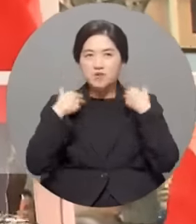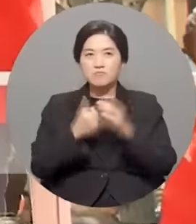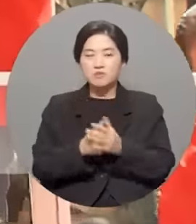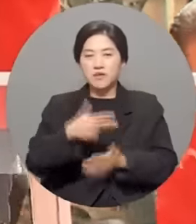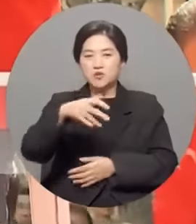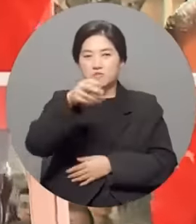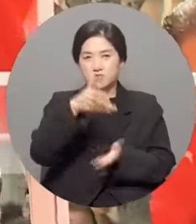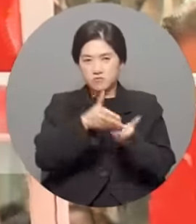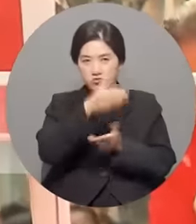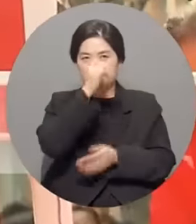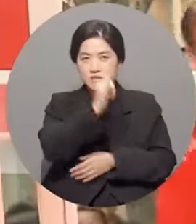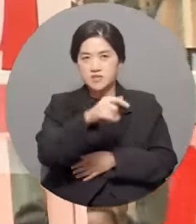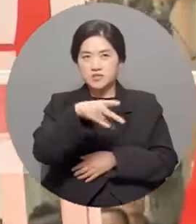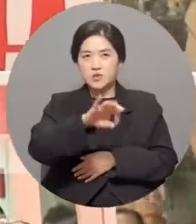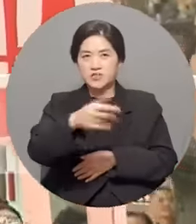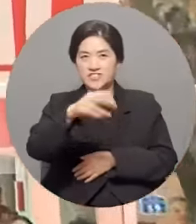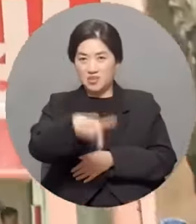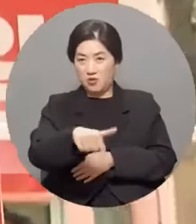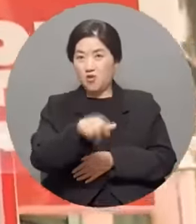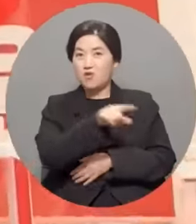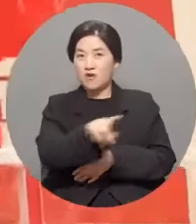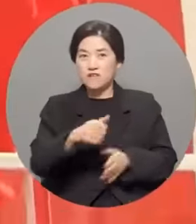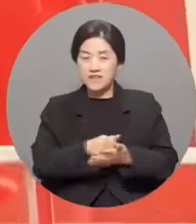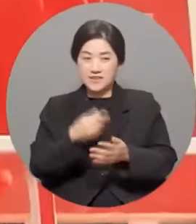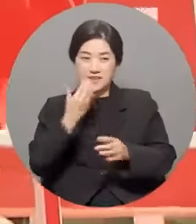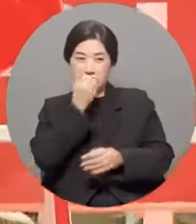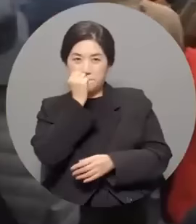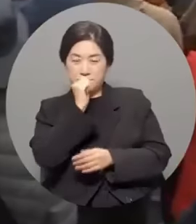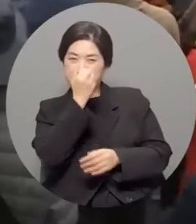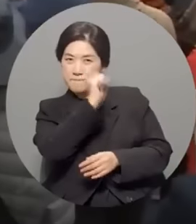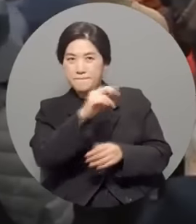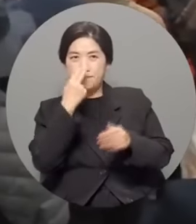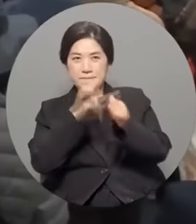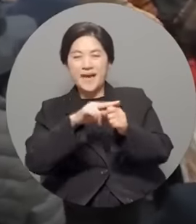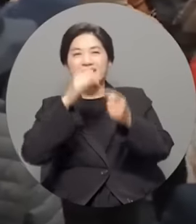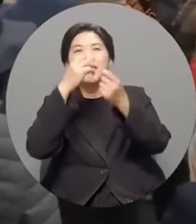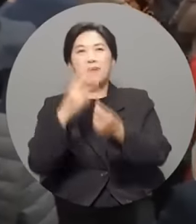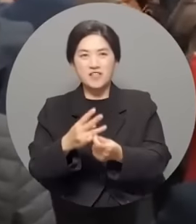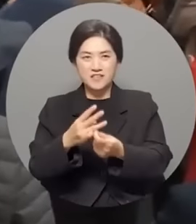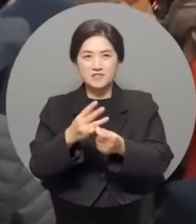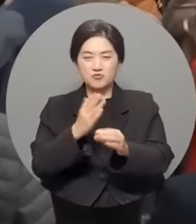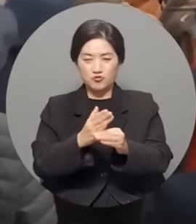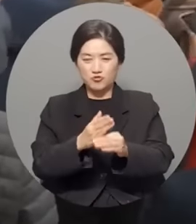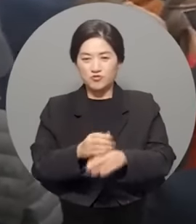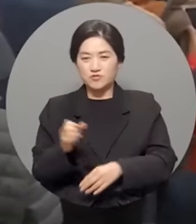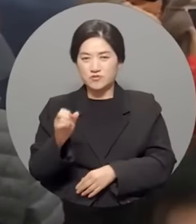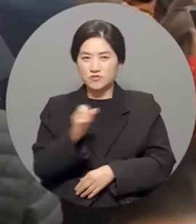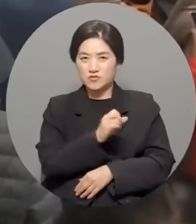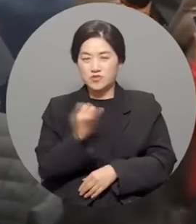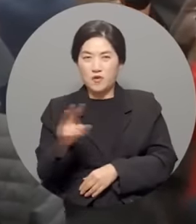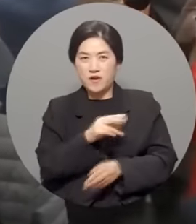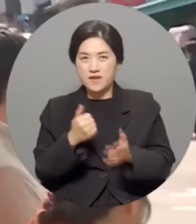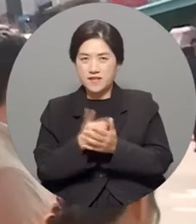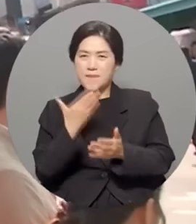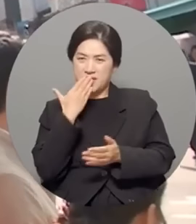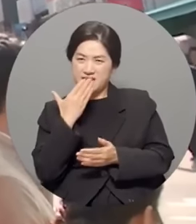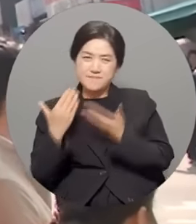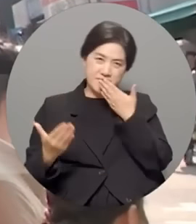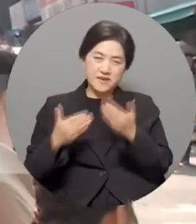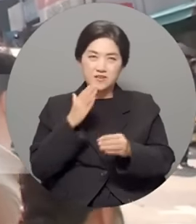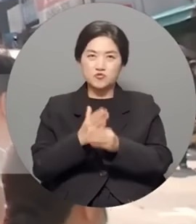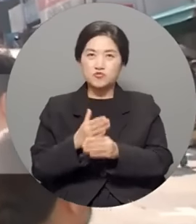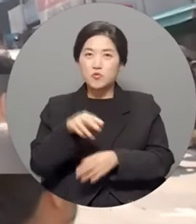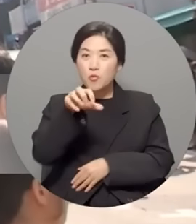정무수석이었던 국민의힘 정 후보를 상대로 세 번째 도전에 나섭니다. 여야 두 정당이 서로 탈환 가능성을 장담하는